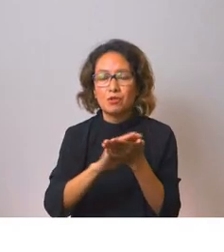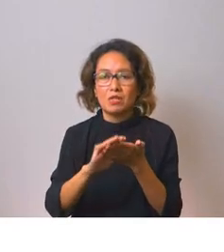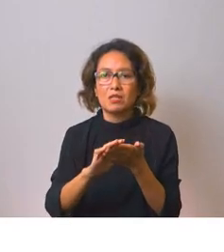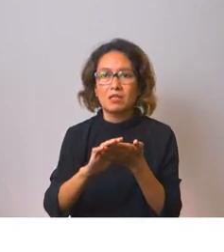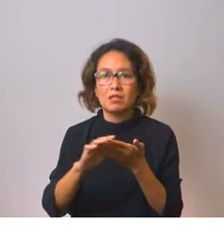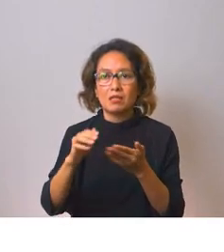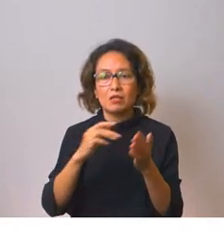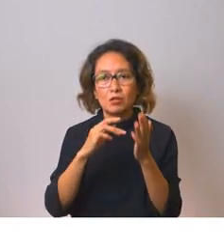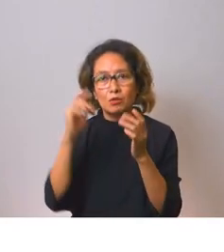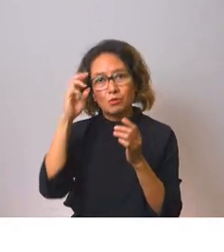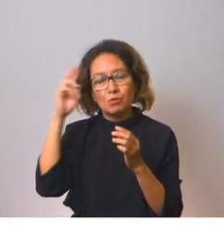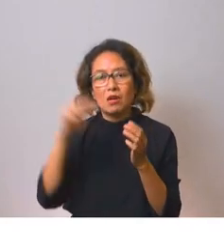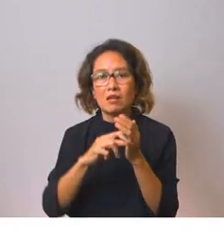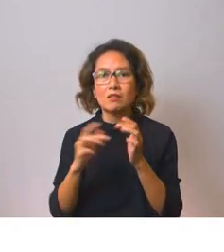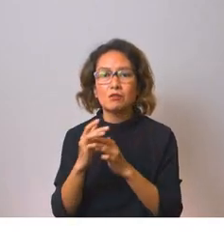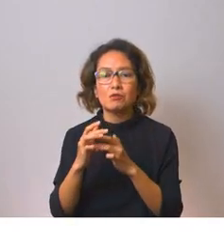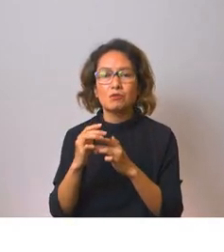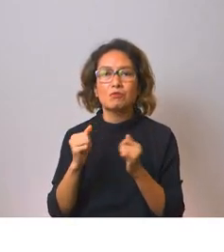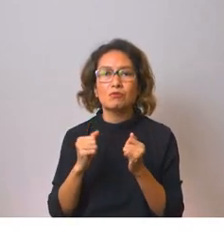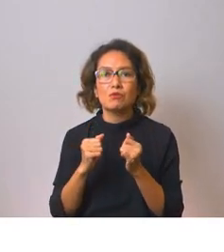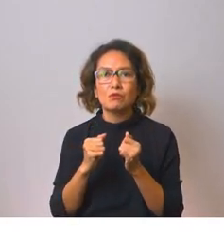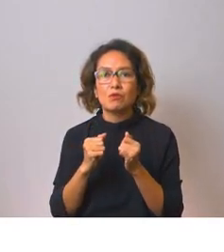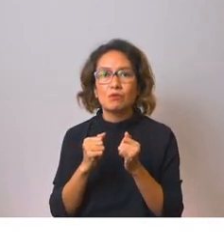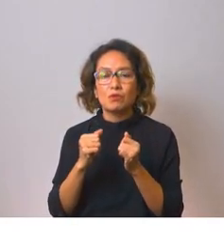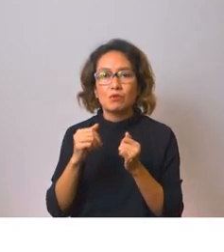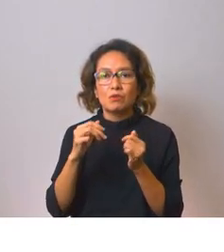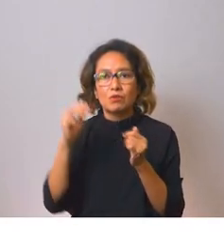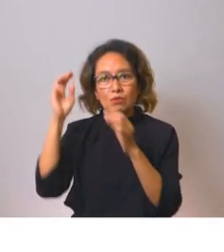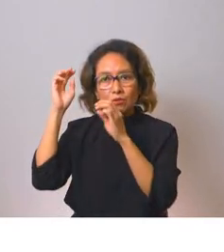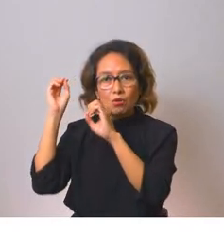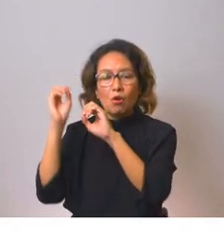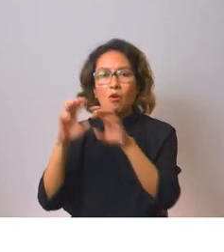Tuhan Yesus, tolong